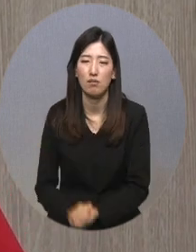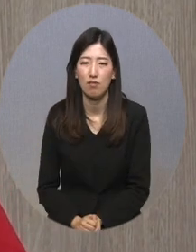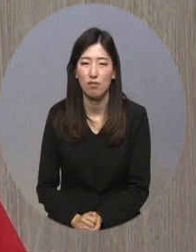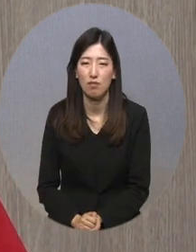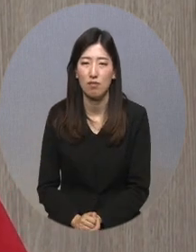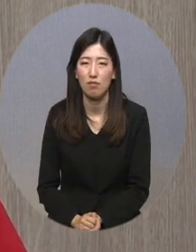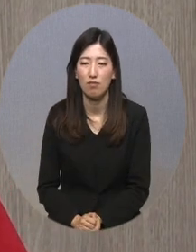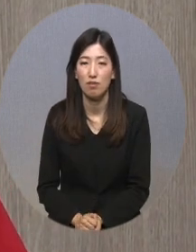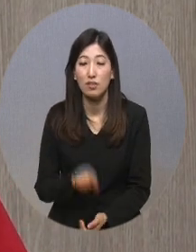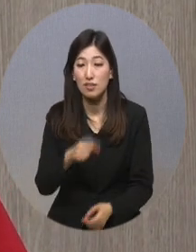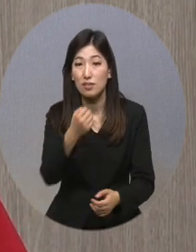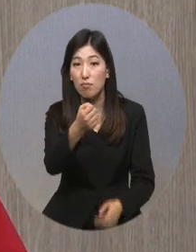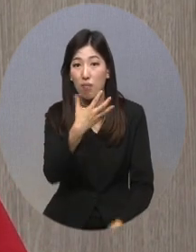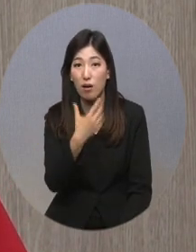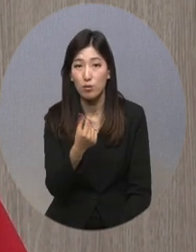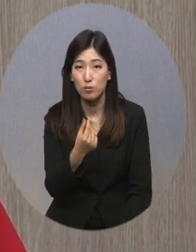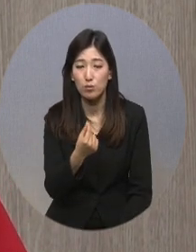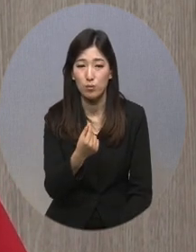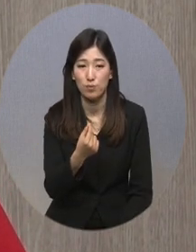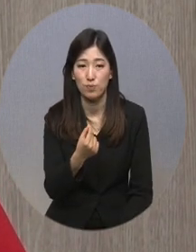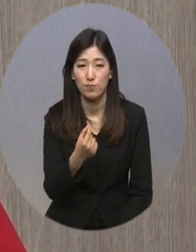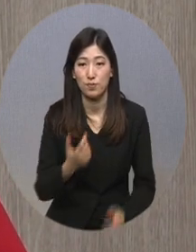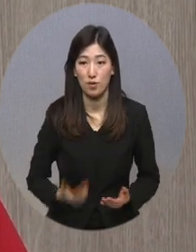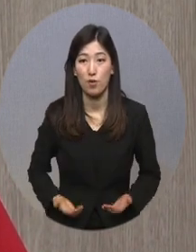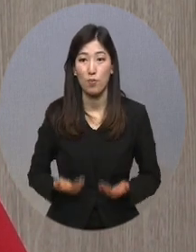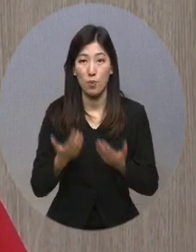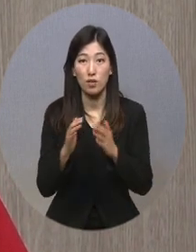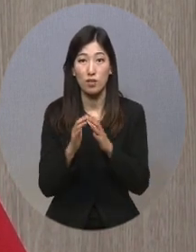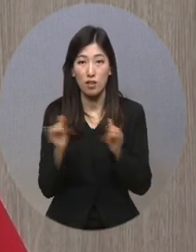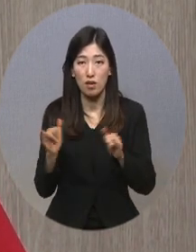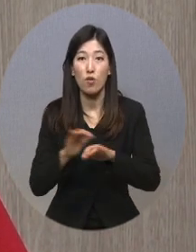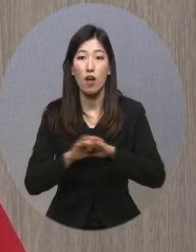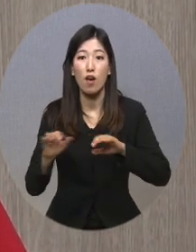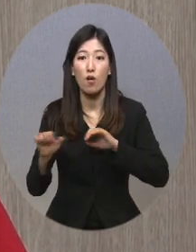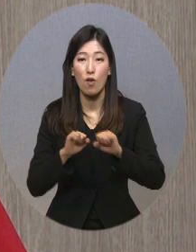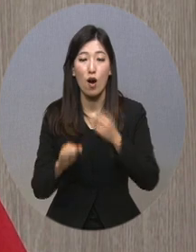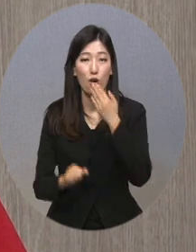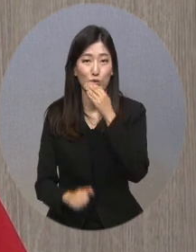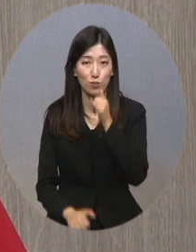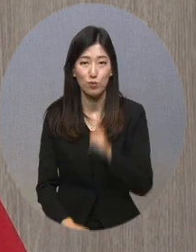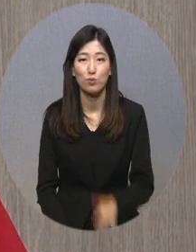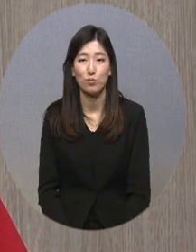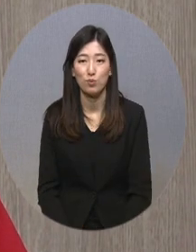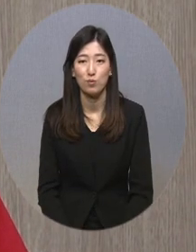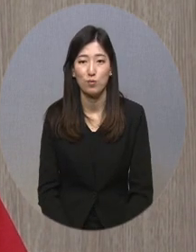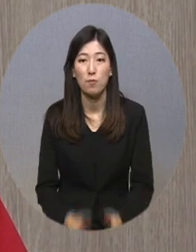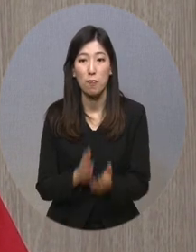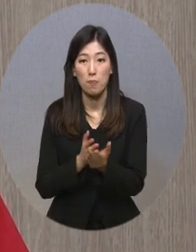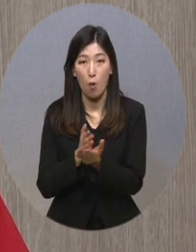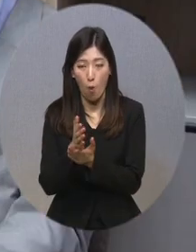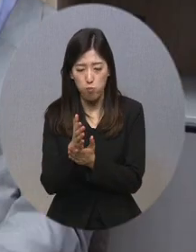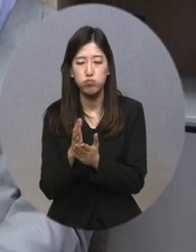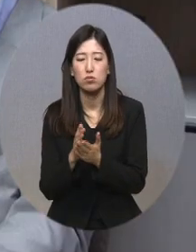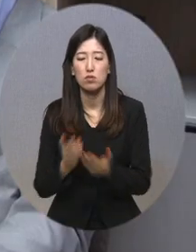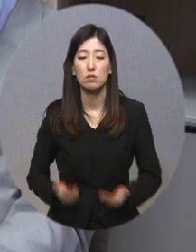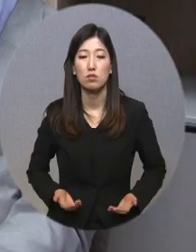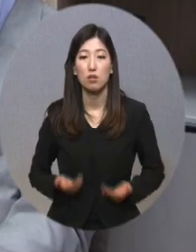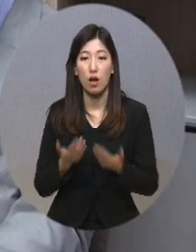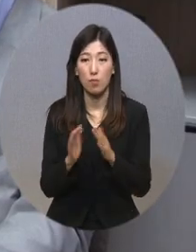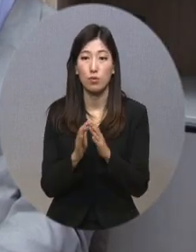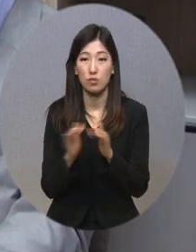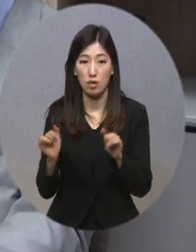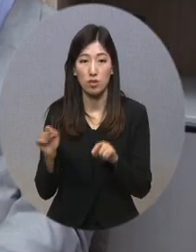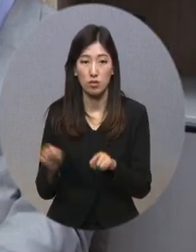부분은 또 예를 들면 그 자원봉사자들이 해결할 수도 있는 문제인 것 같아요. 그 전문성을 가진 네,